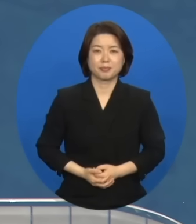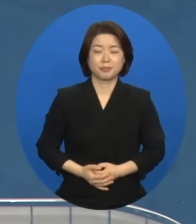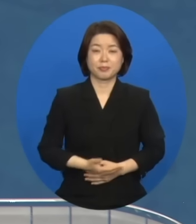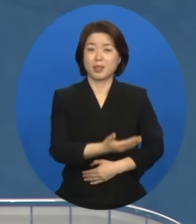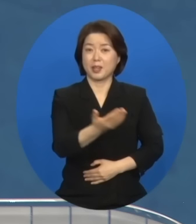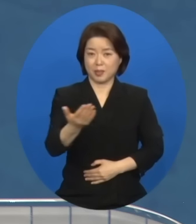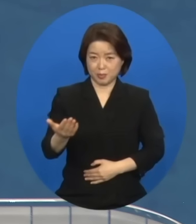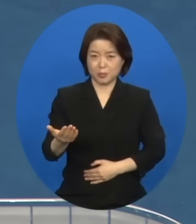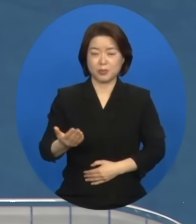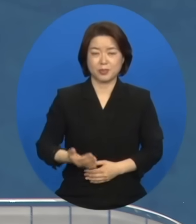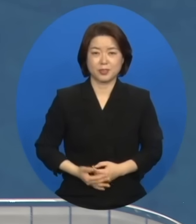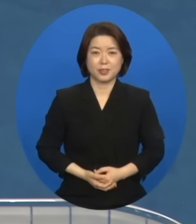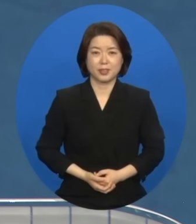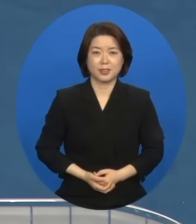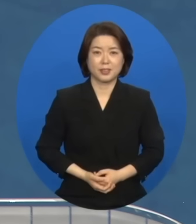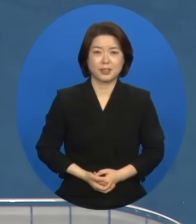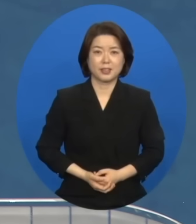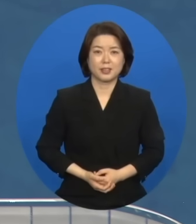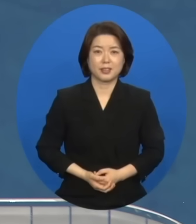여러분,